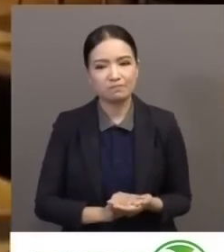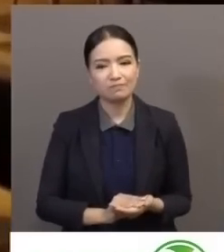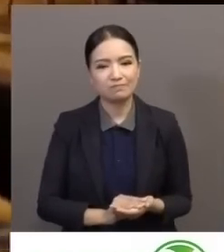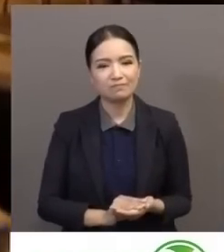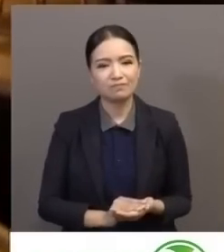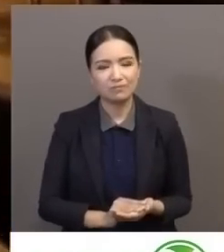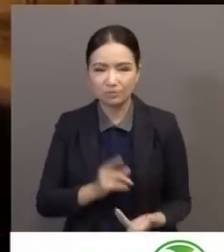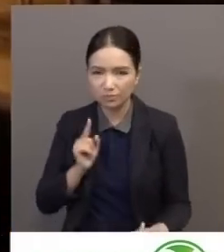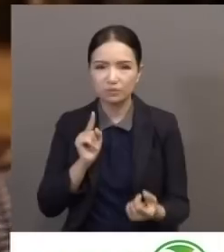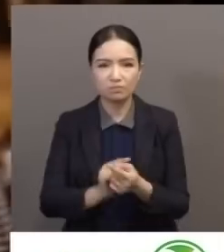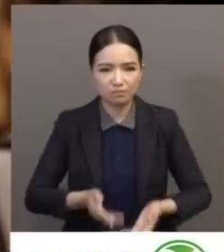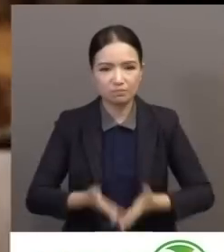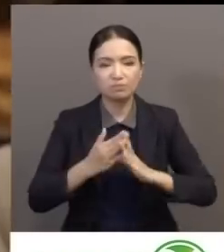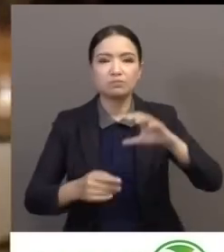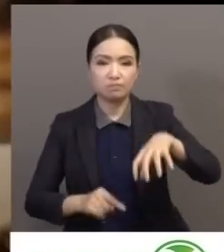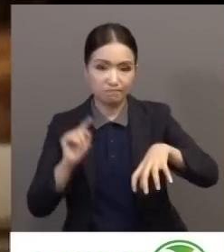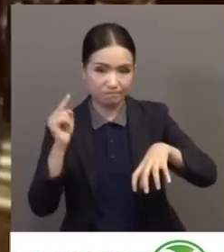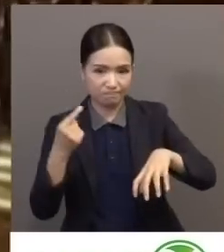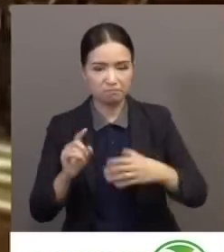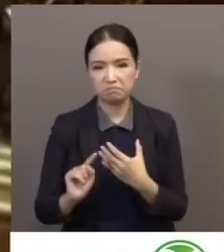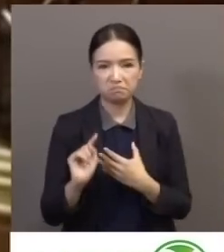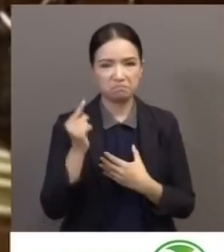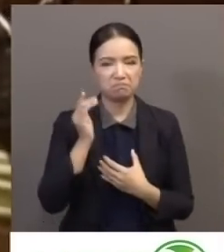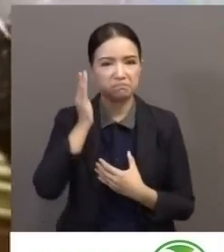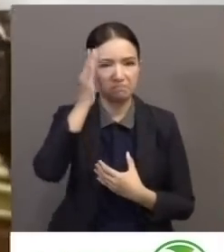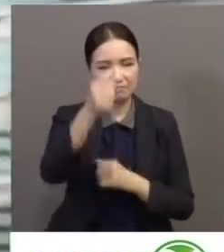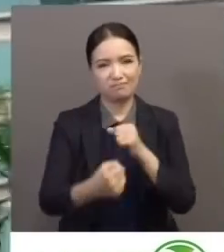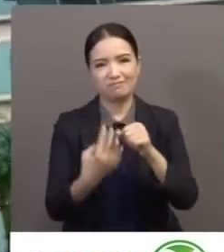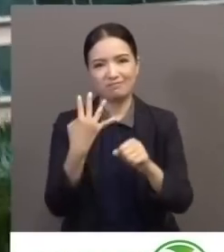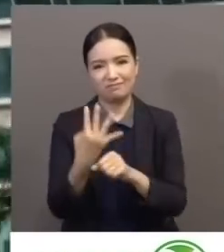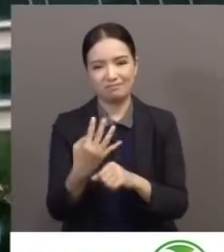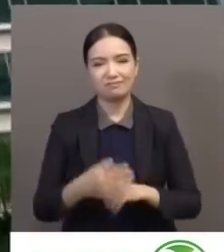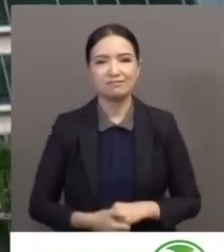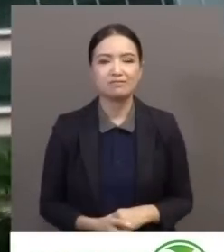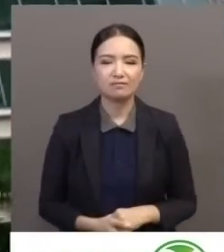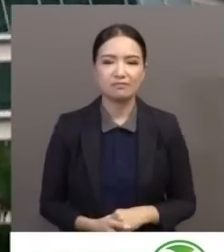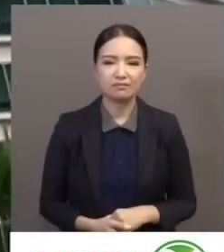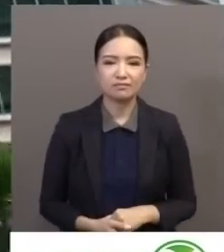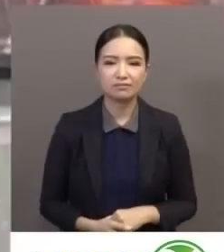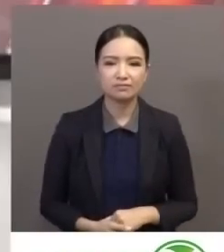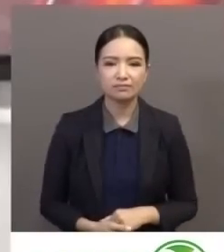ะเจอกับรูปโฉมใหม่ที่มาพร้อมกับความทันสมัยในอีก4ปีข้างหน้าค่ะ